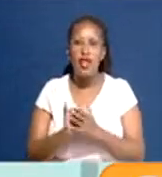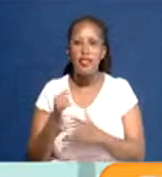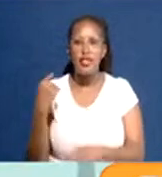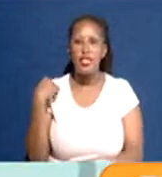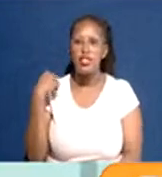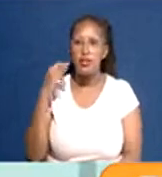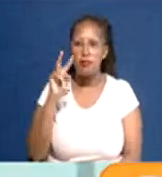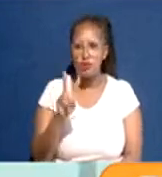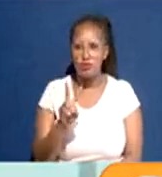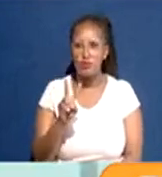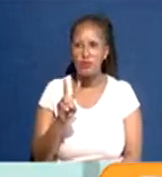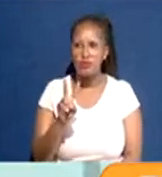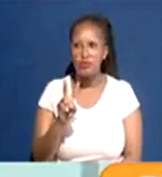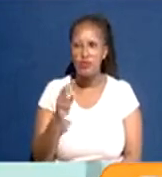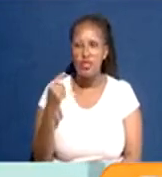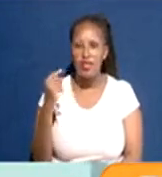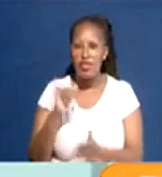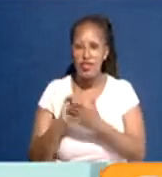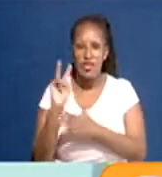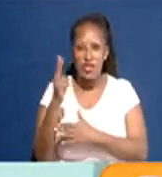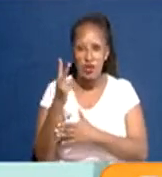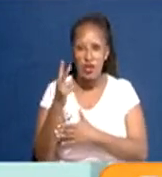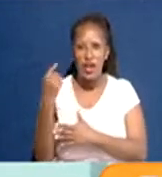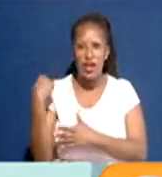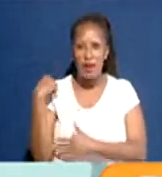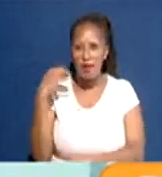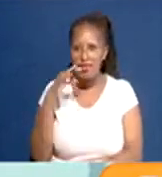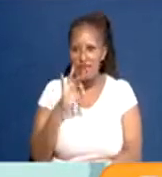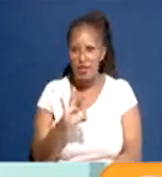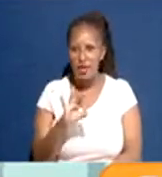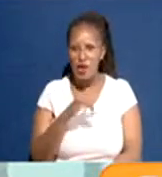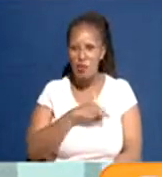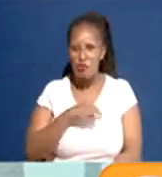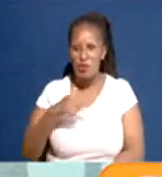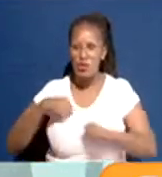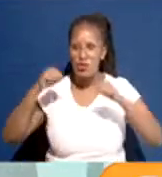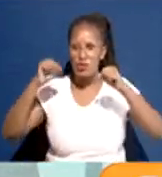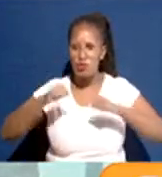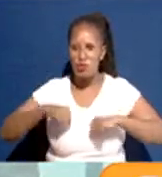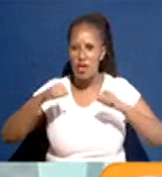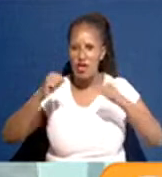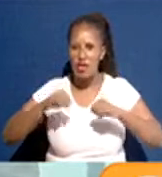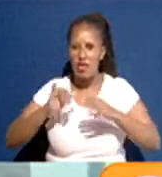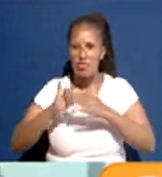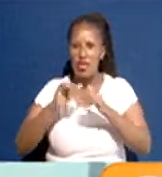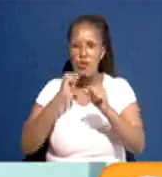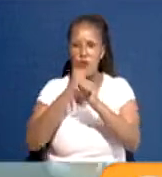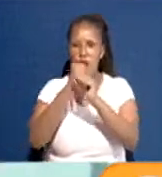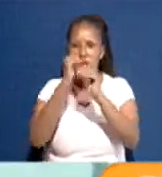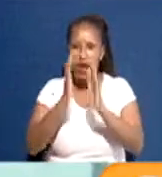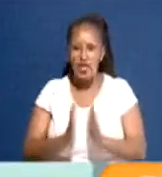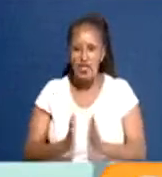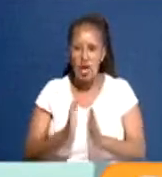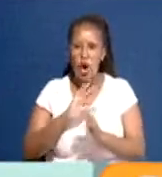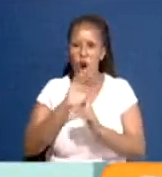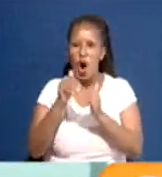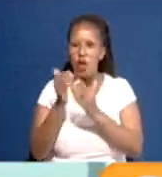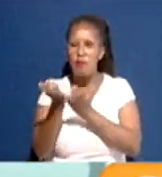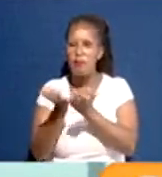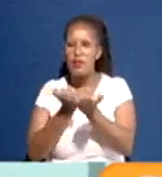pili. Jambo la tatu, tumekubaliana ya kwamba wafanyikazi,